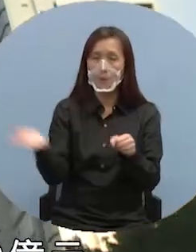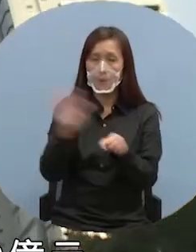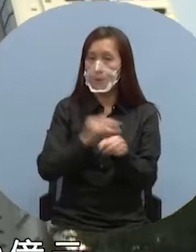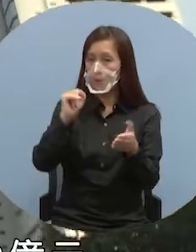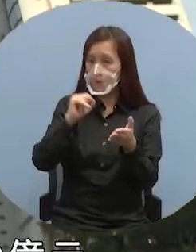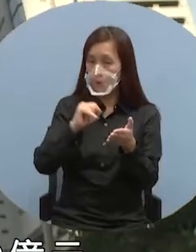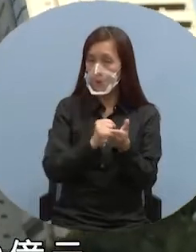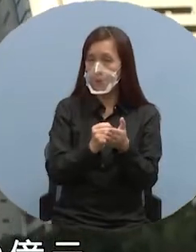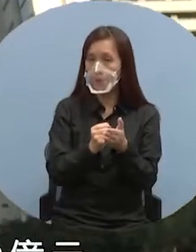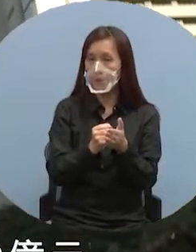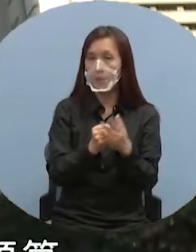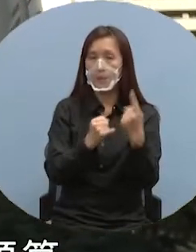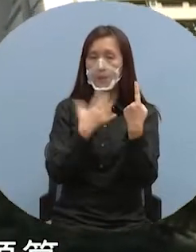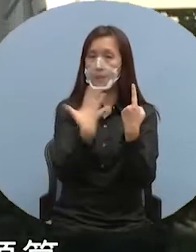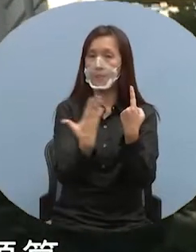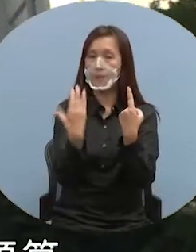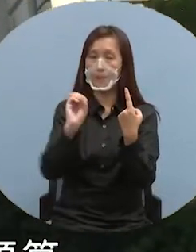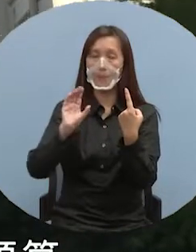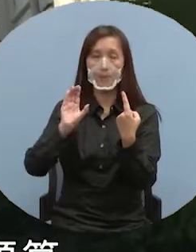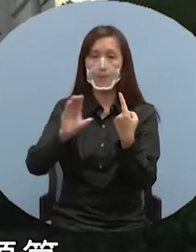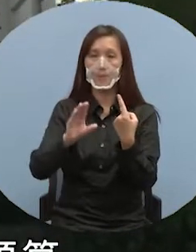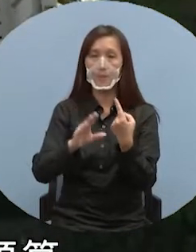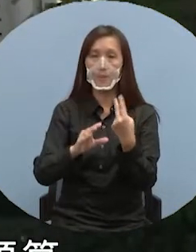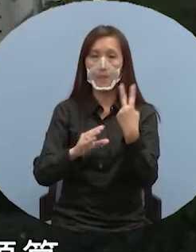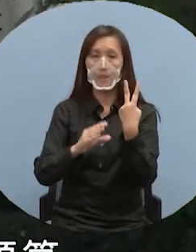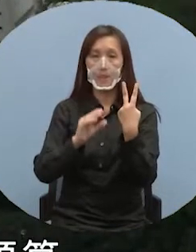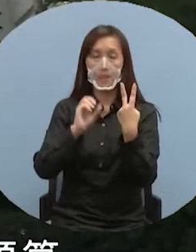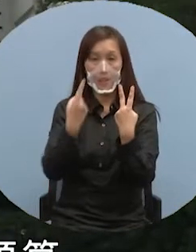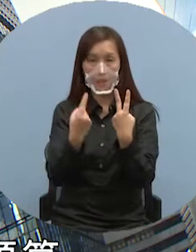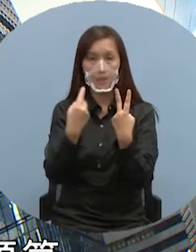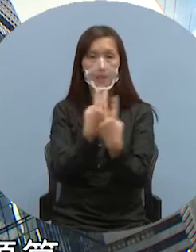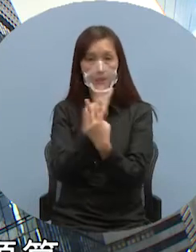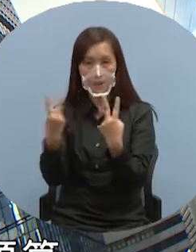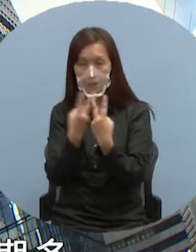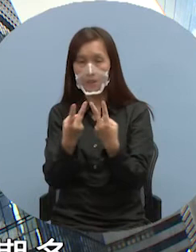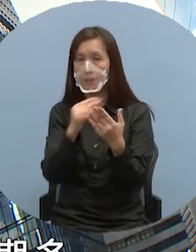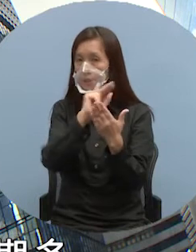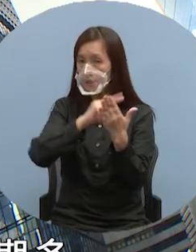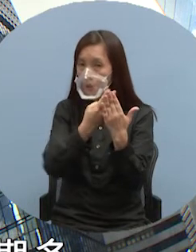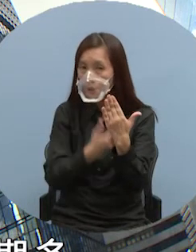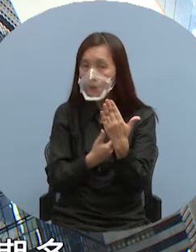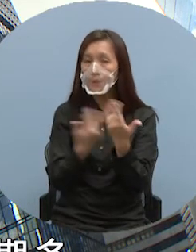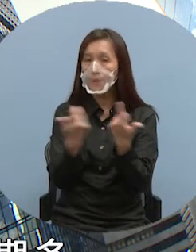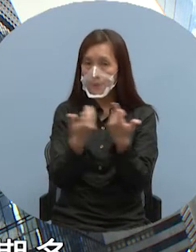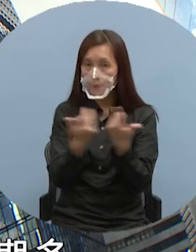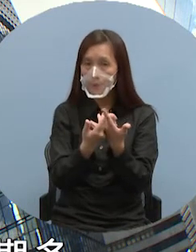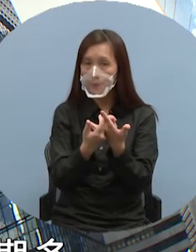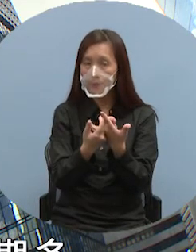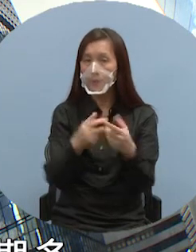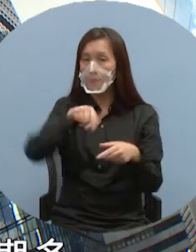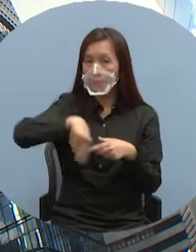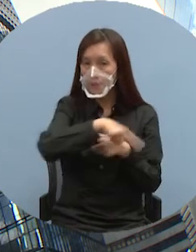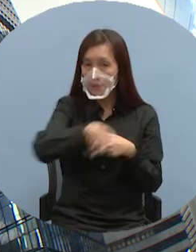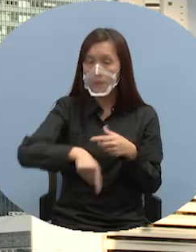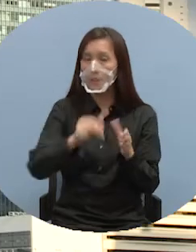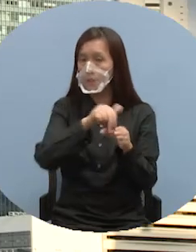涉及150億元。總結2021-22年度的修訂預算，由於地價和利得稅收入較預期